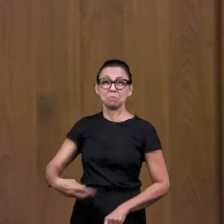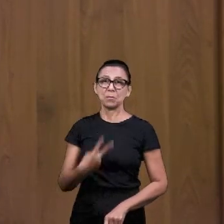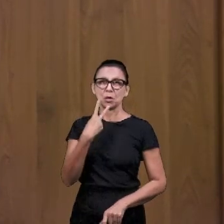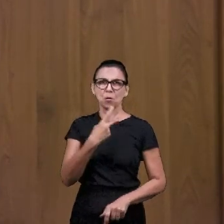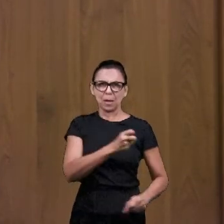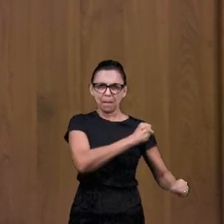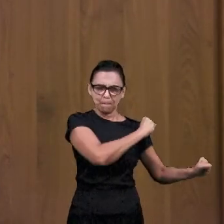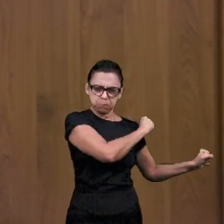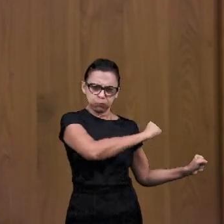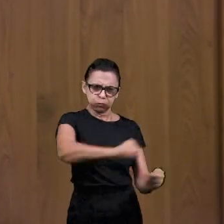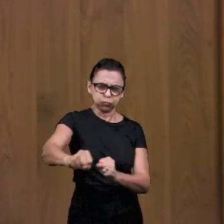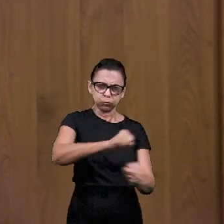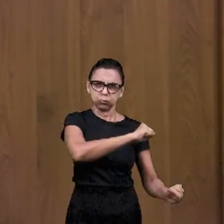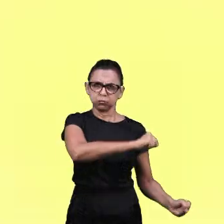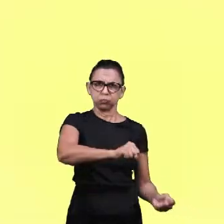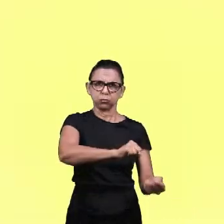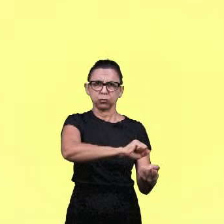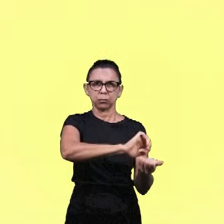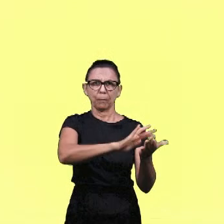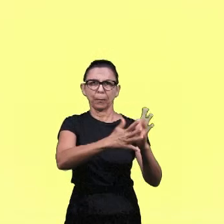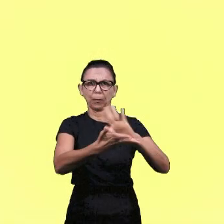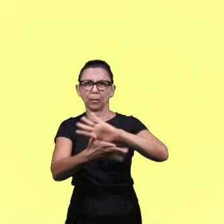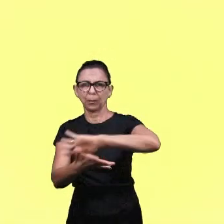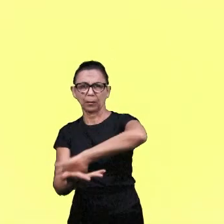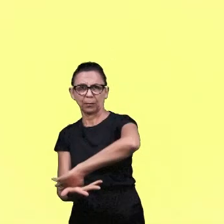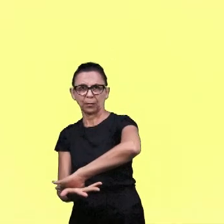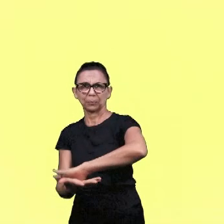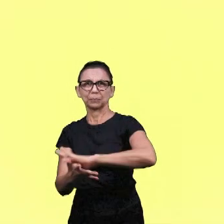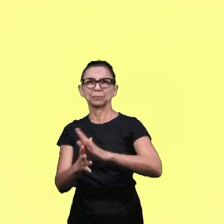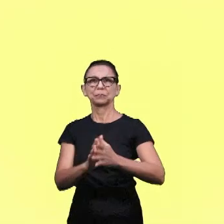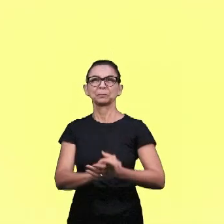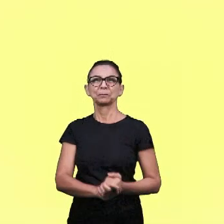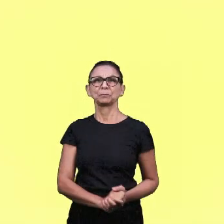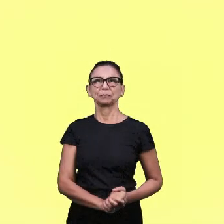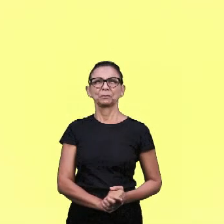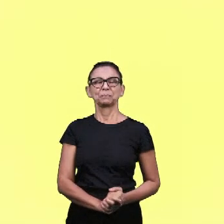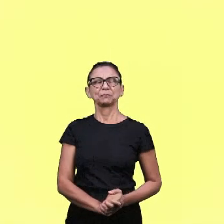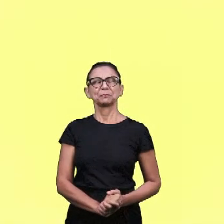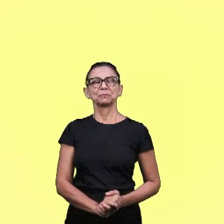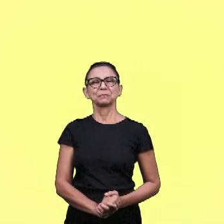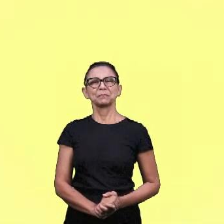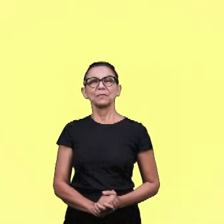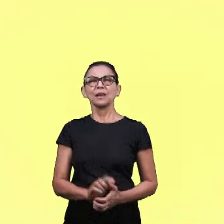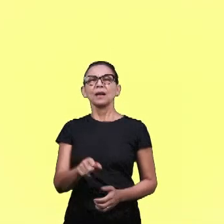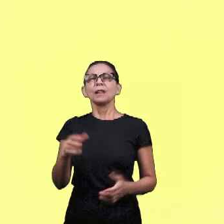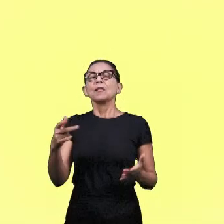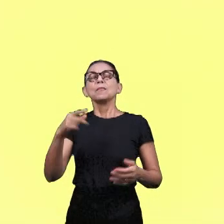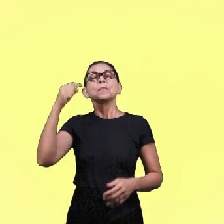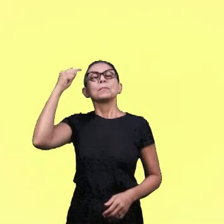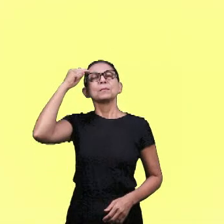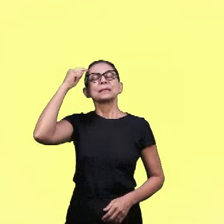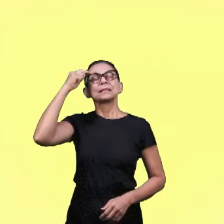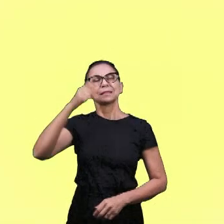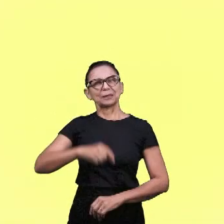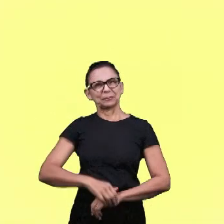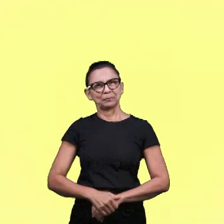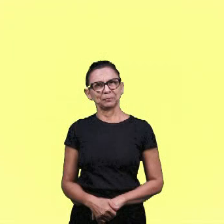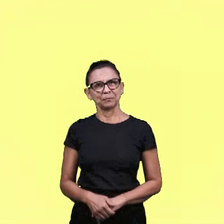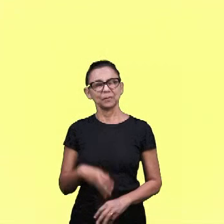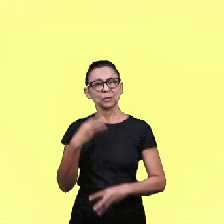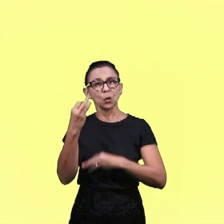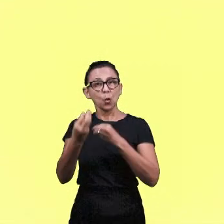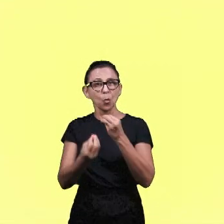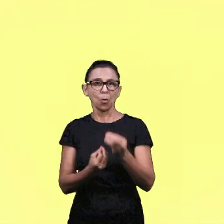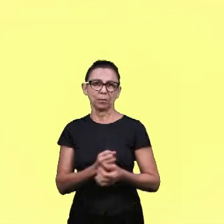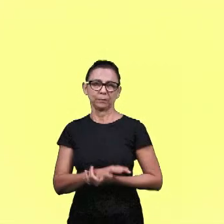Samson. Maintenant, nous allons réfléchir. Est-ce que humainement, un homme avec les os d'un